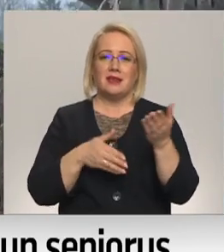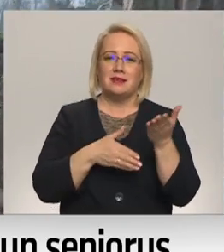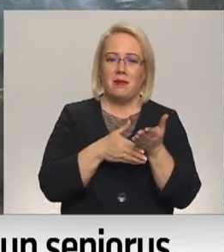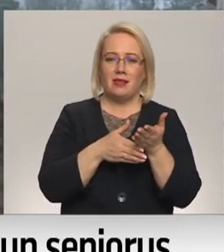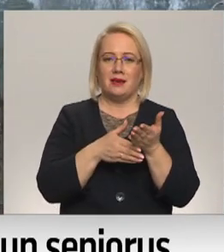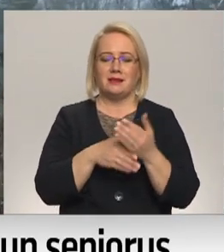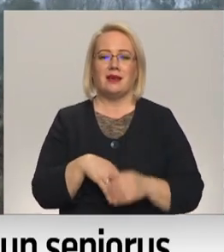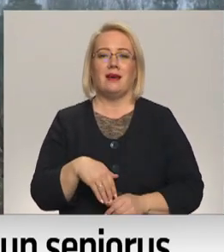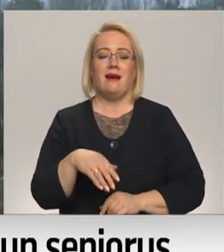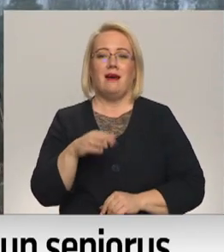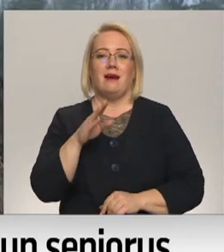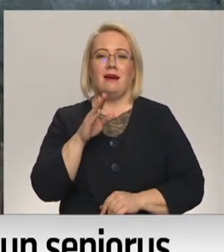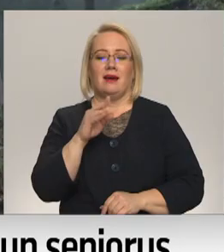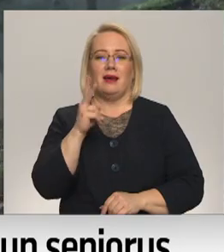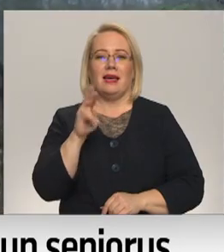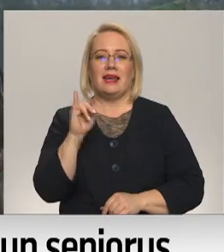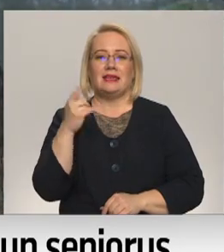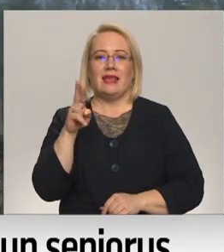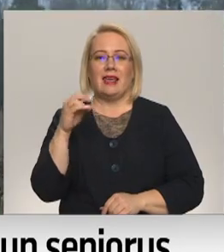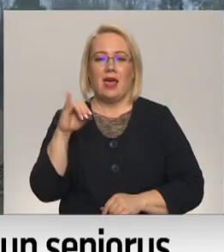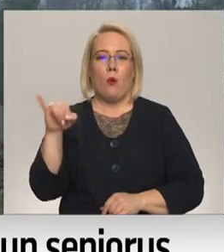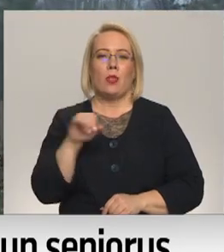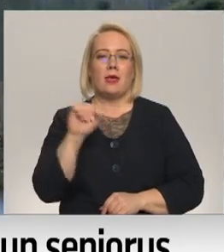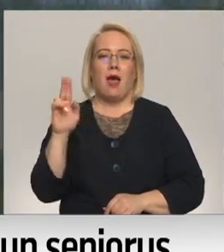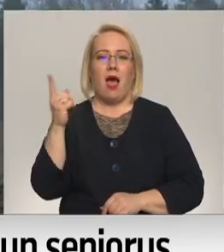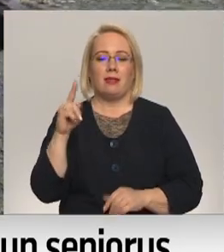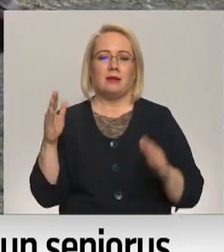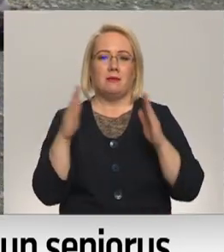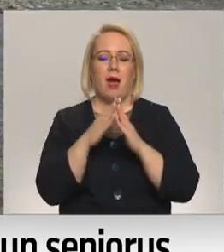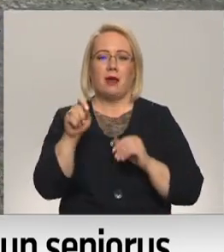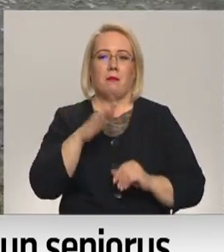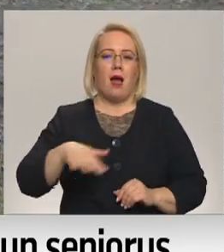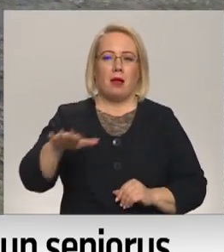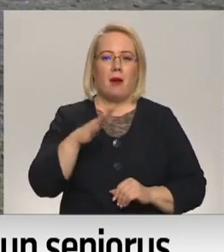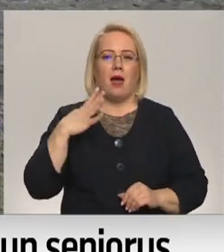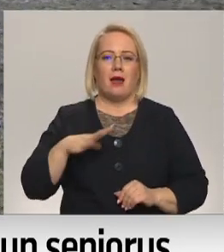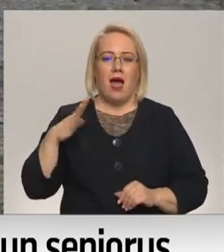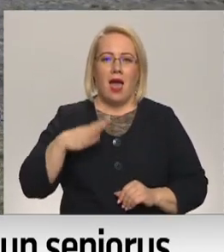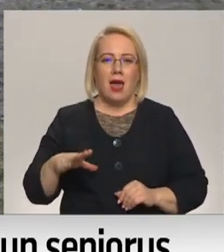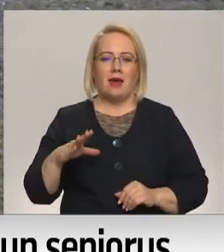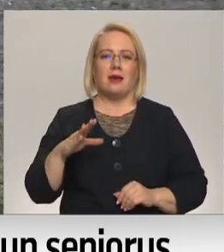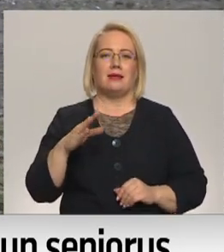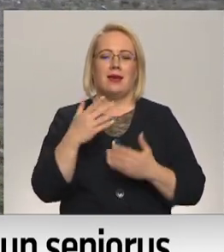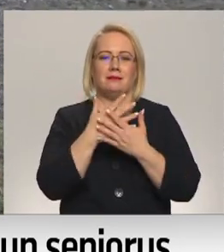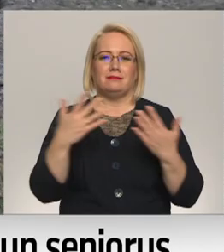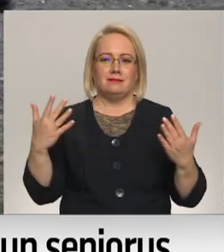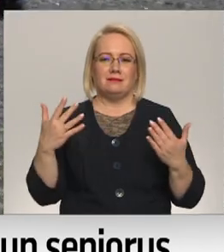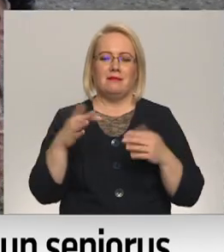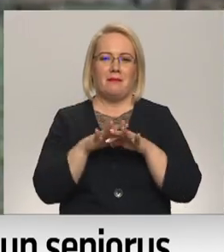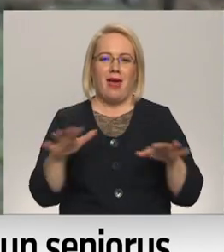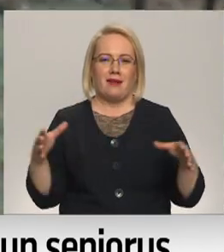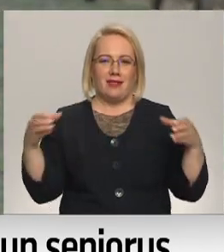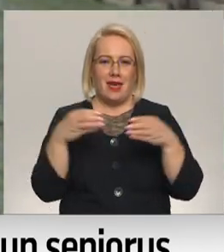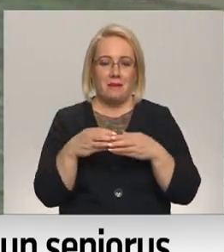izpalīdzīgi. Kristīnas un Jāņa mājas pagalmā nepacietīgi ciemiņus gaida Jānis, Viesturs, Valters un lielākais brālis